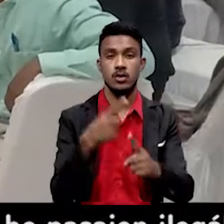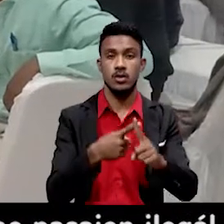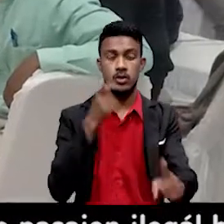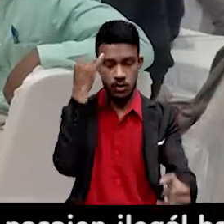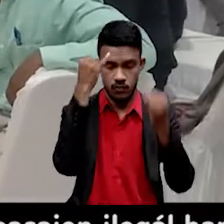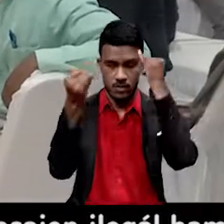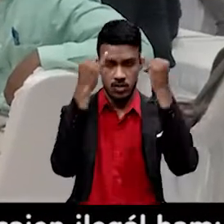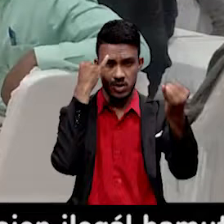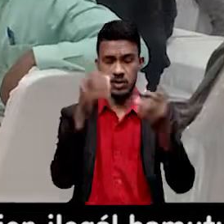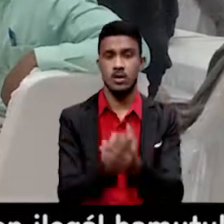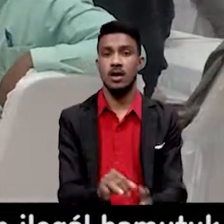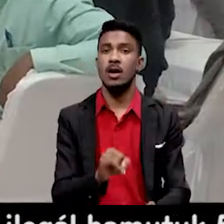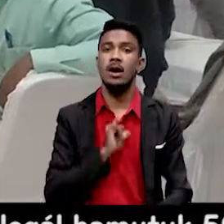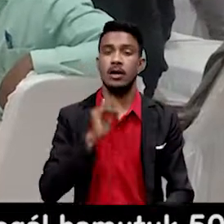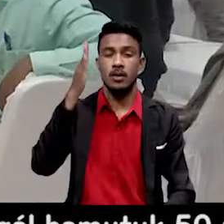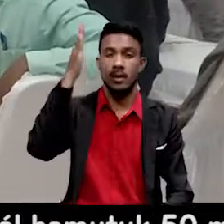informação.